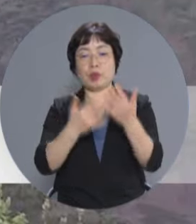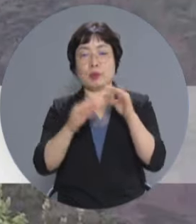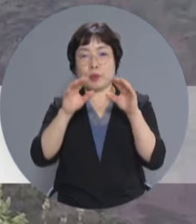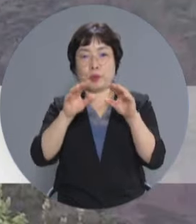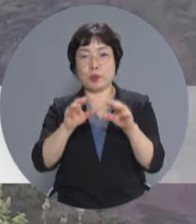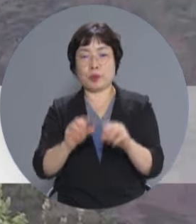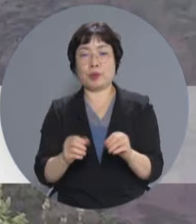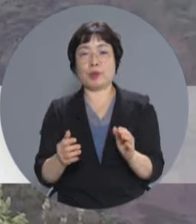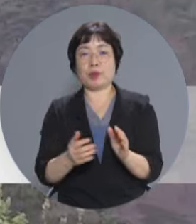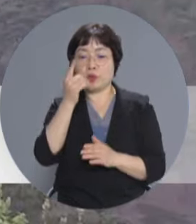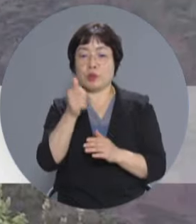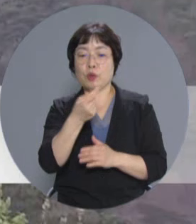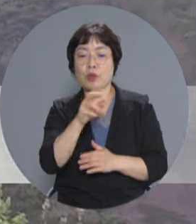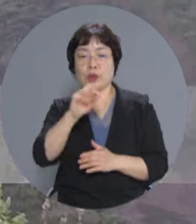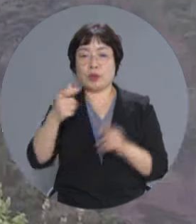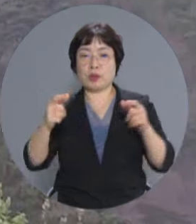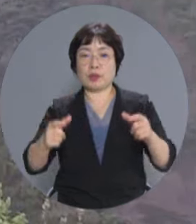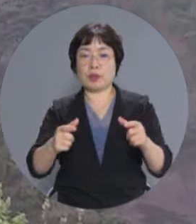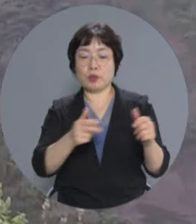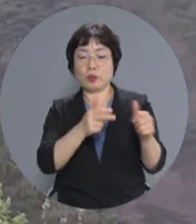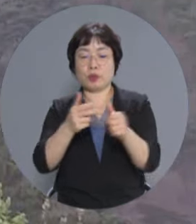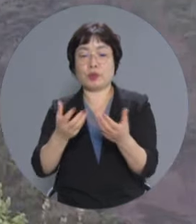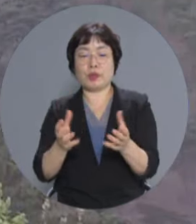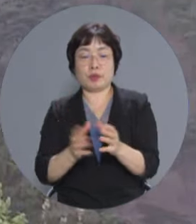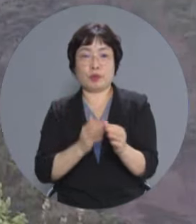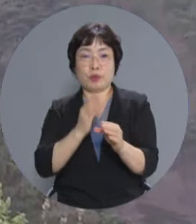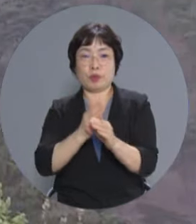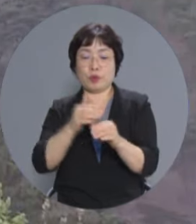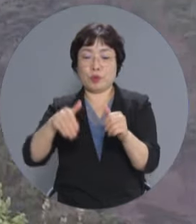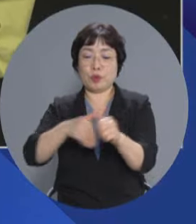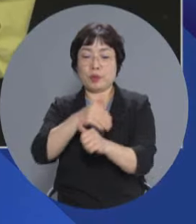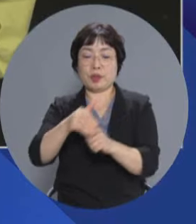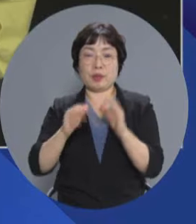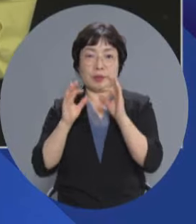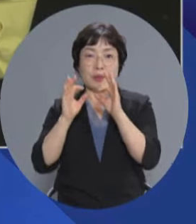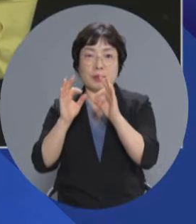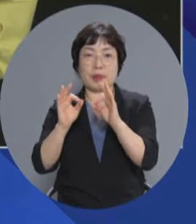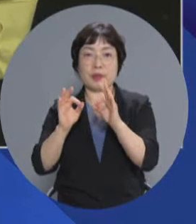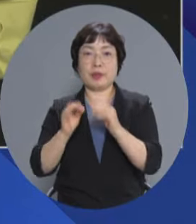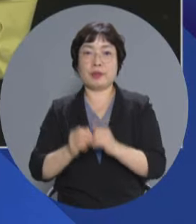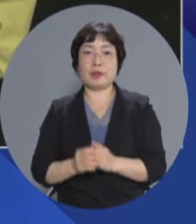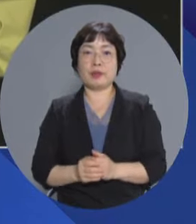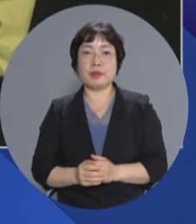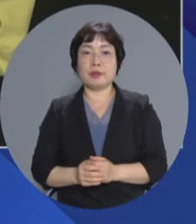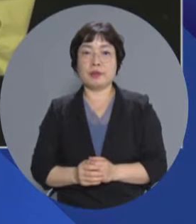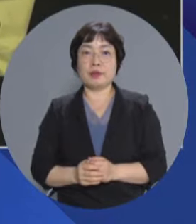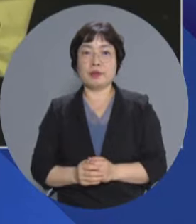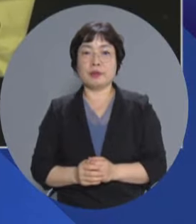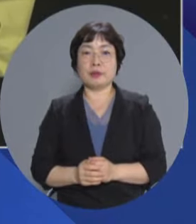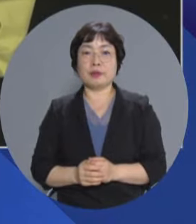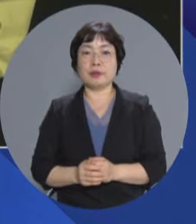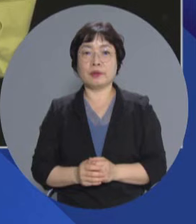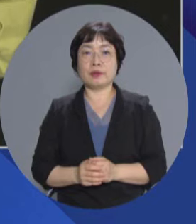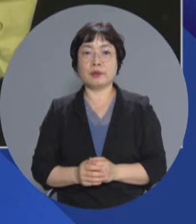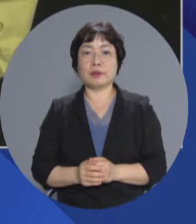모두 꺼졌습니다. 김단비 기자가 나가 있는데요. 김 기자, 현재 상황 어떻습니까?